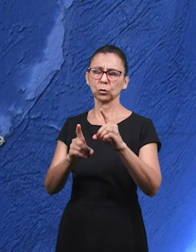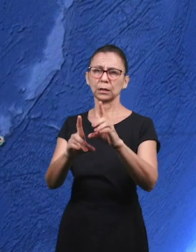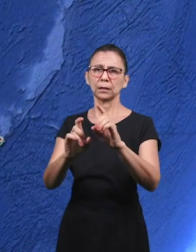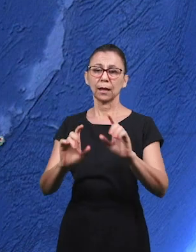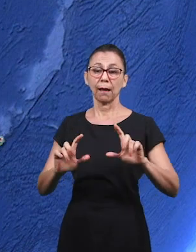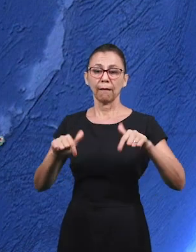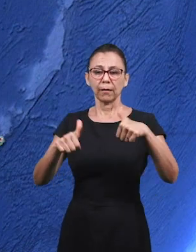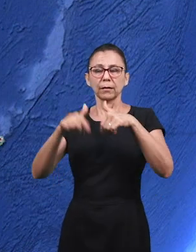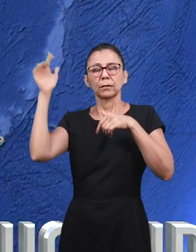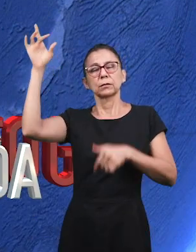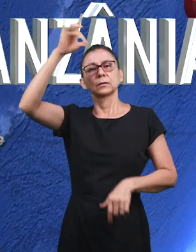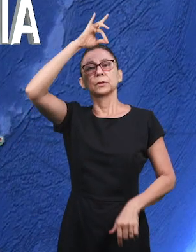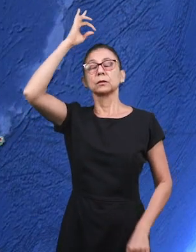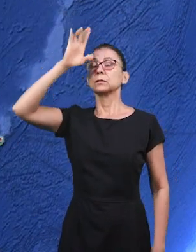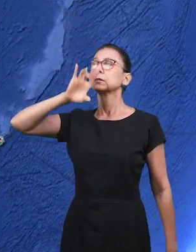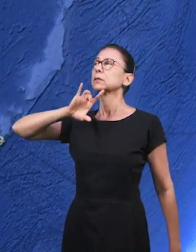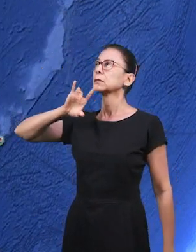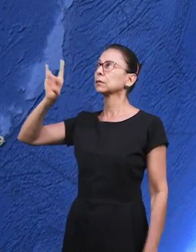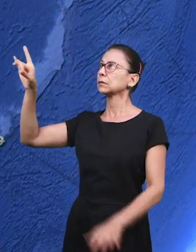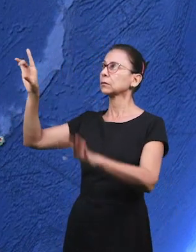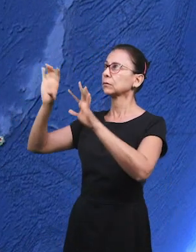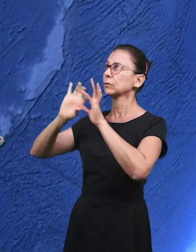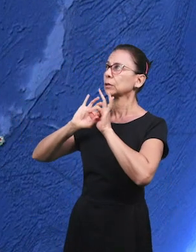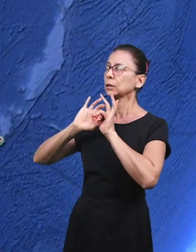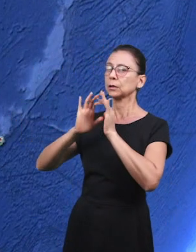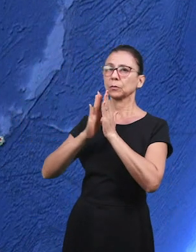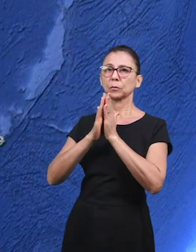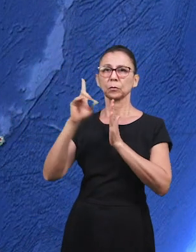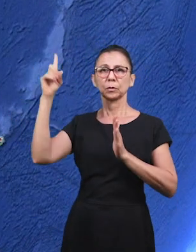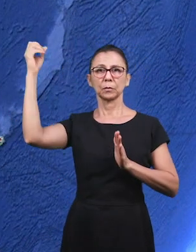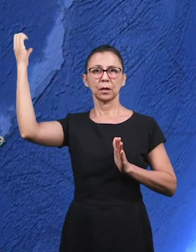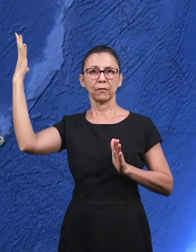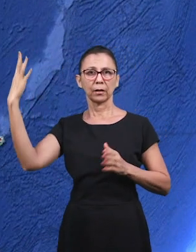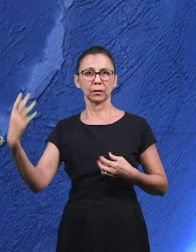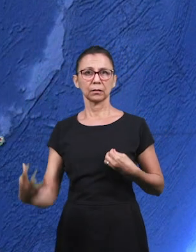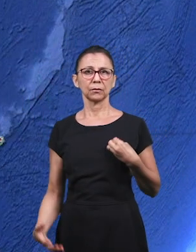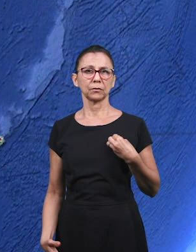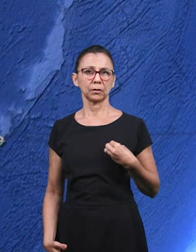du Saint-Esprit de Dieu et unis par la parole vivante.